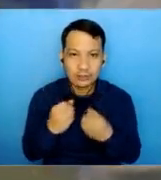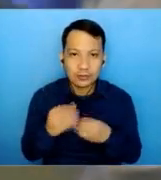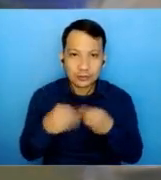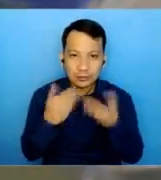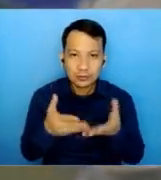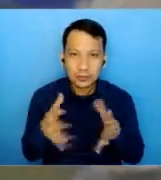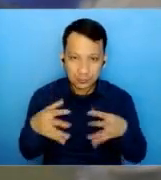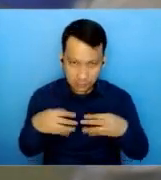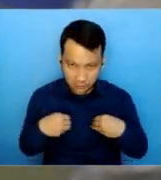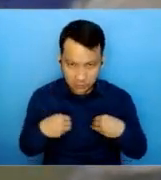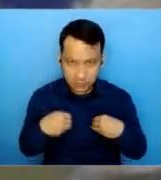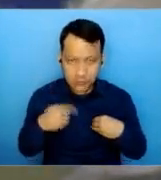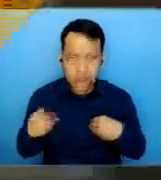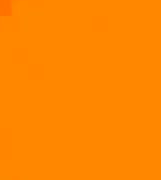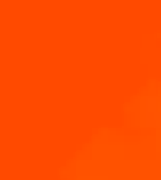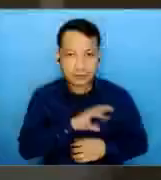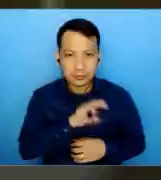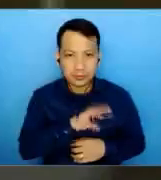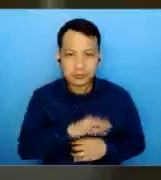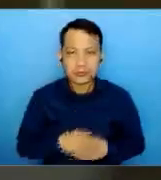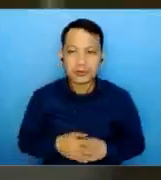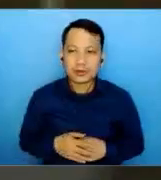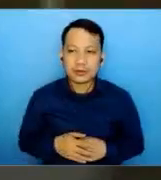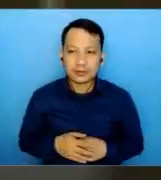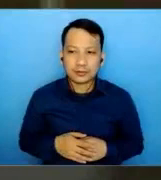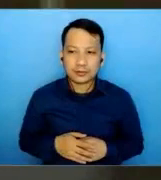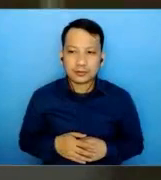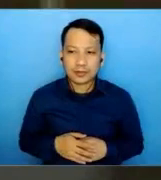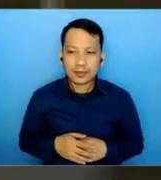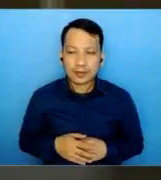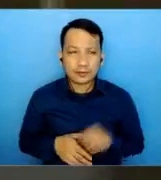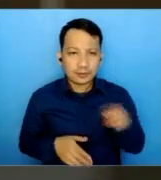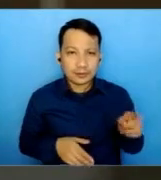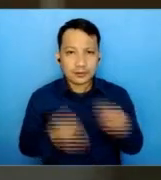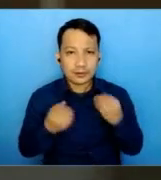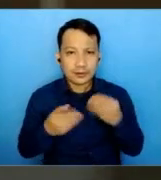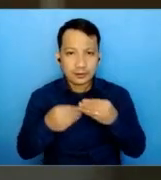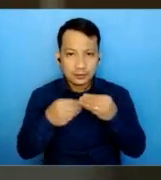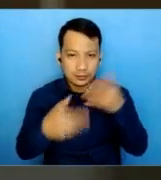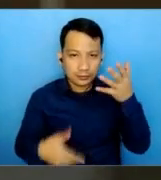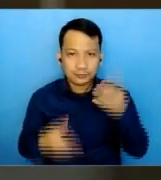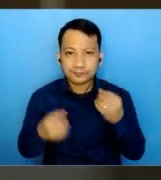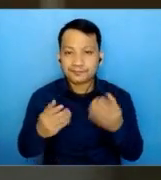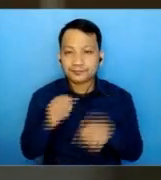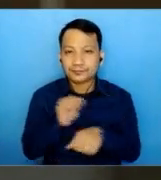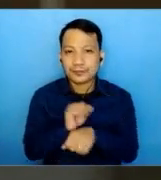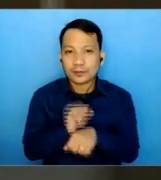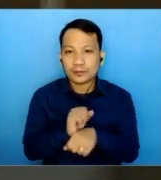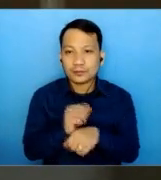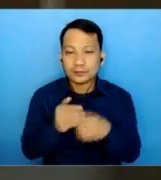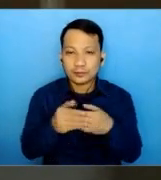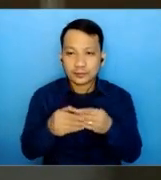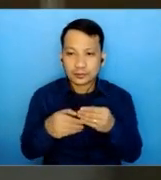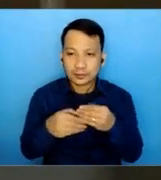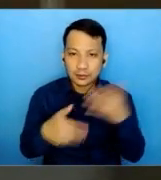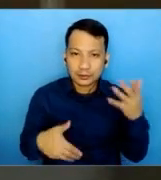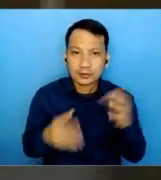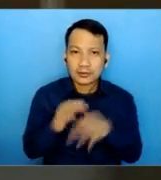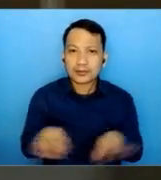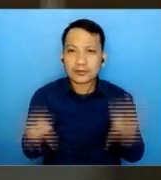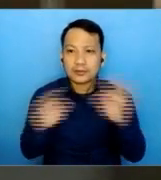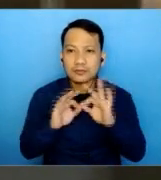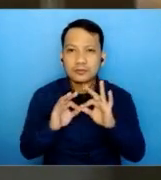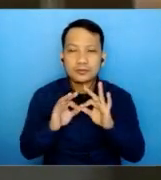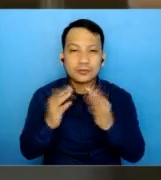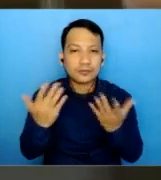ng nasabing benepisyo. Kapag nag-resign po sila, dadami yung hanay na walang trabaho sa panahon ng pandemya. Mas lalala po ang problema